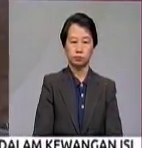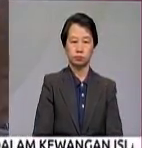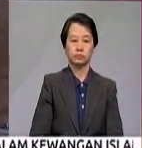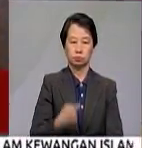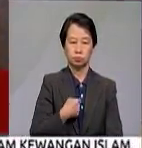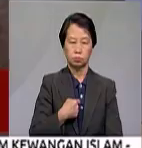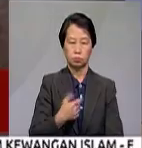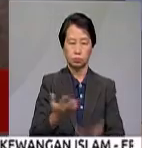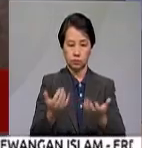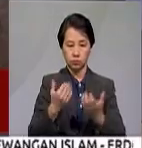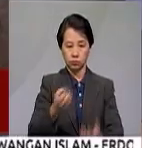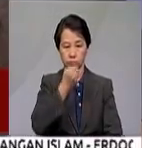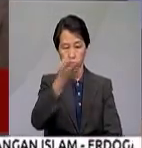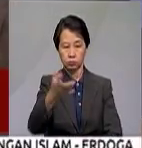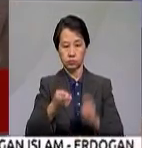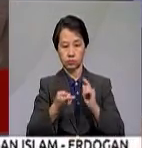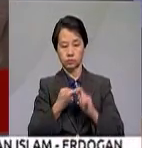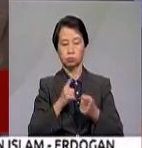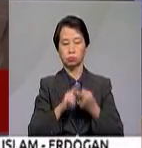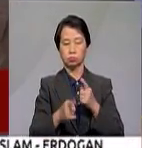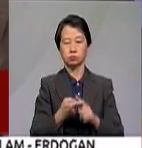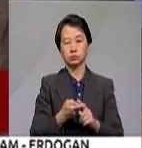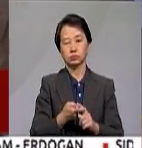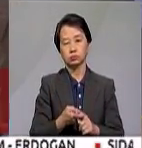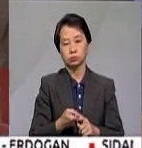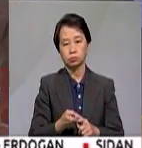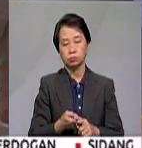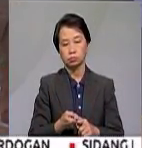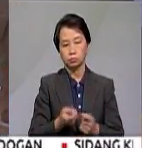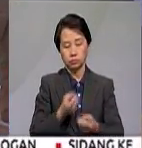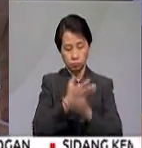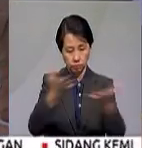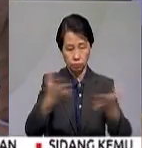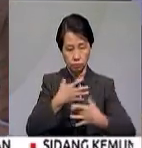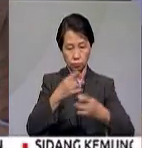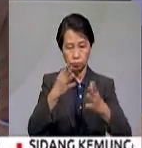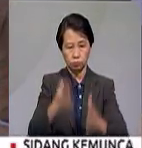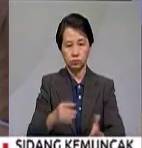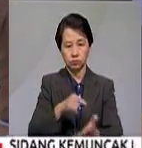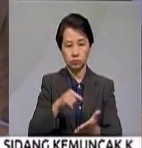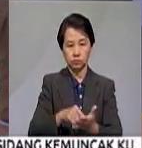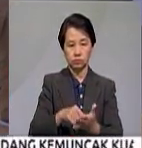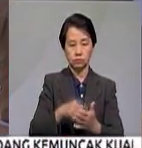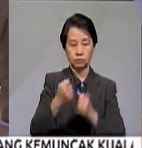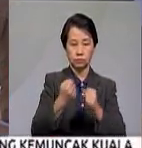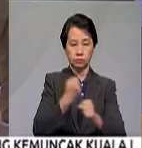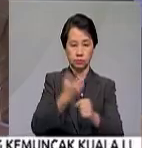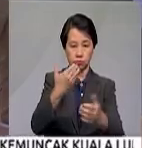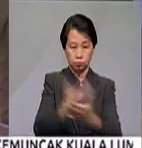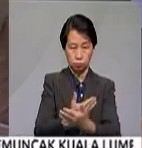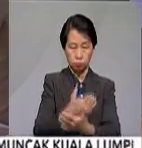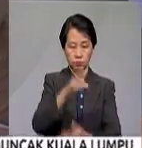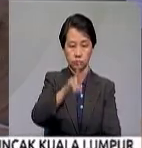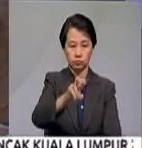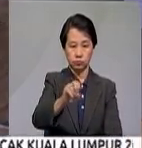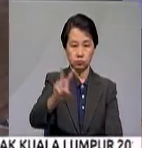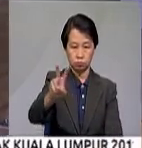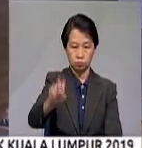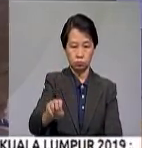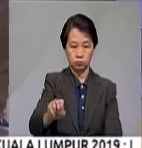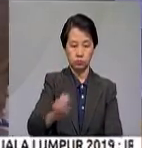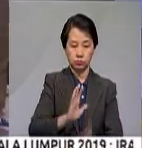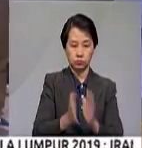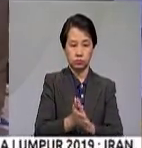nak beritahu kat fan yang inilah chapter untuk satu permainan baru. Sebab tahun baru ialah 2020.